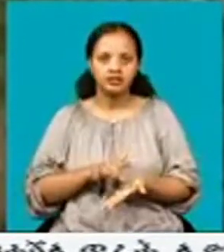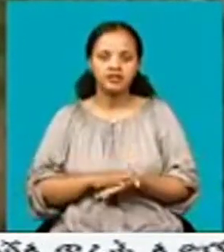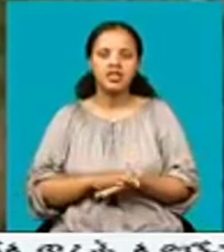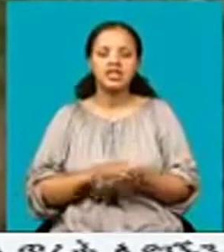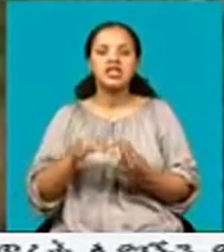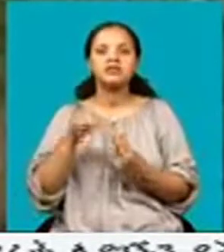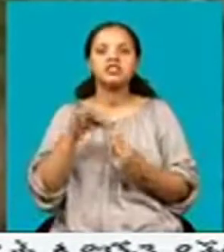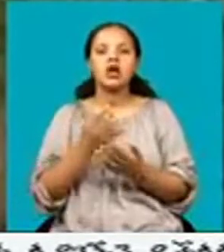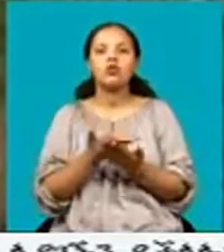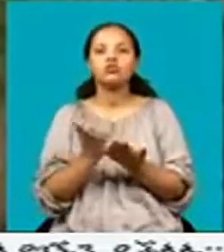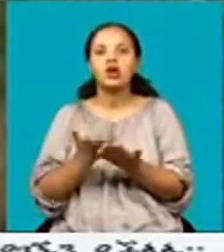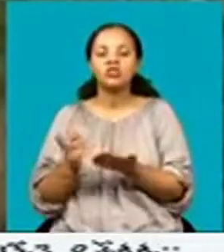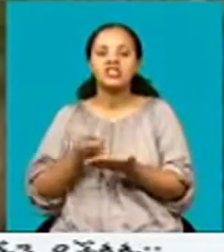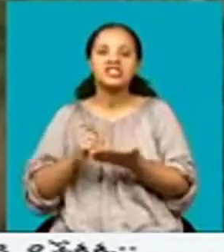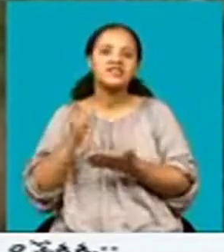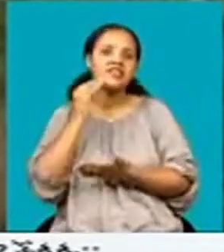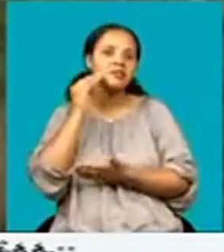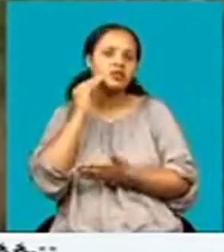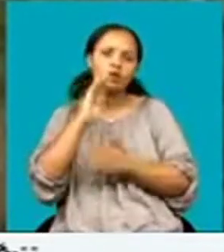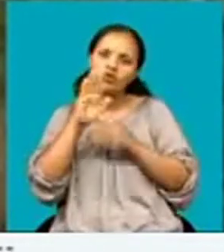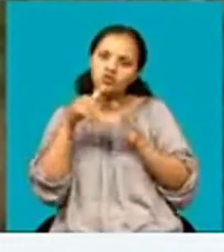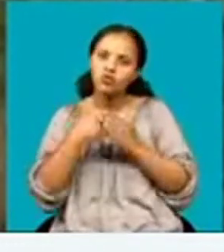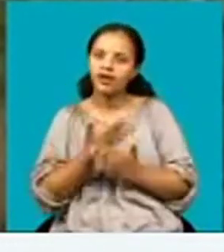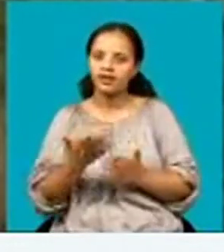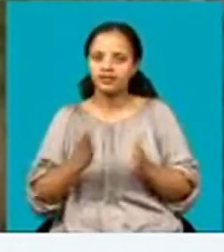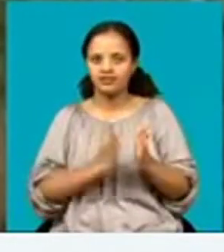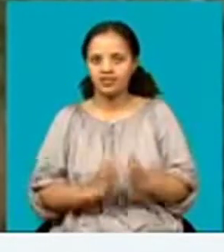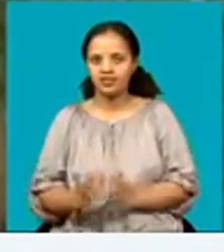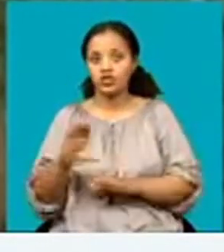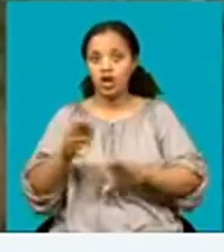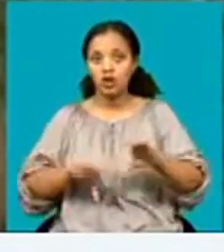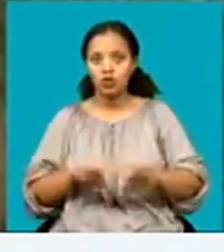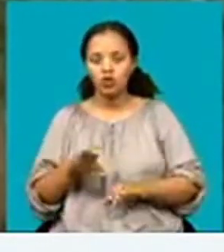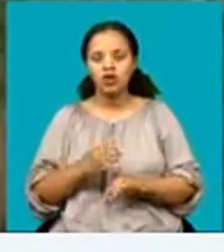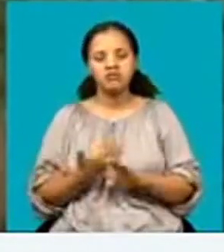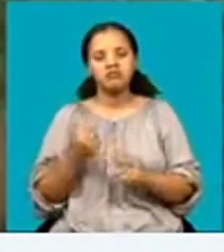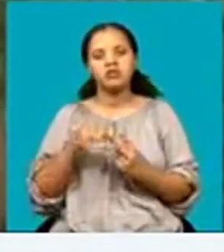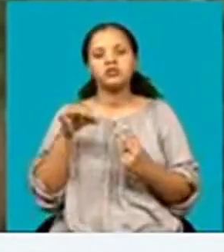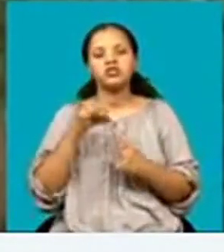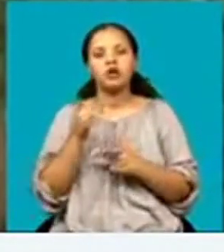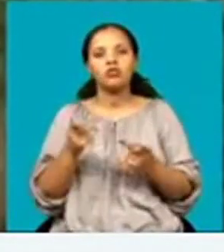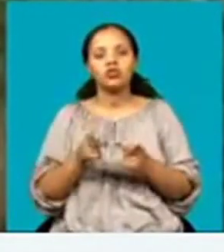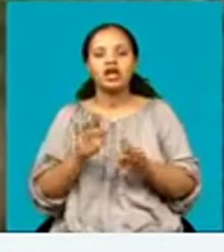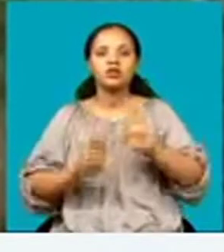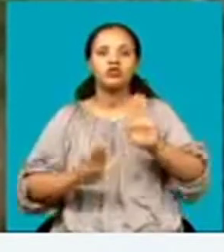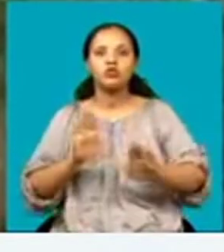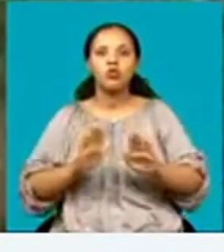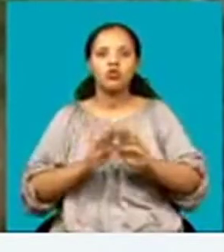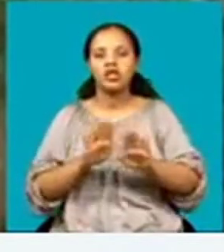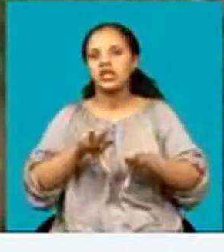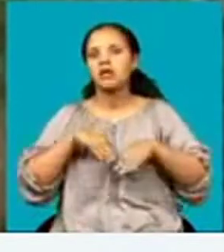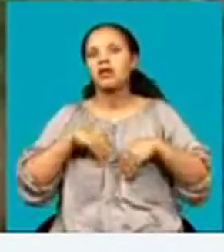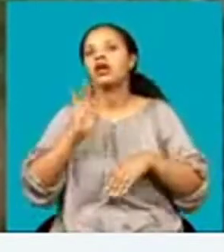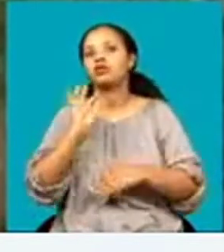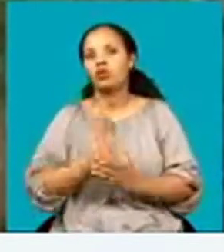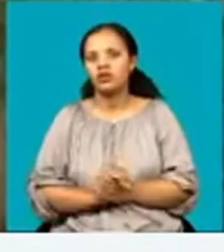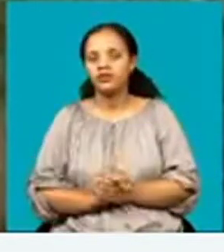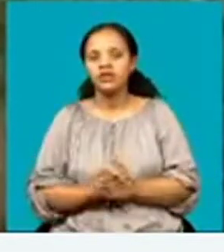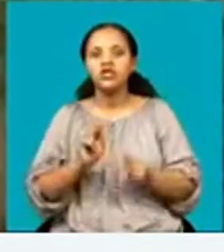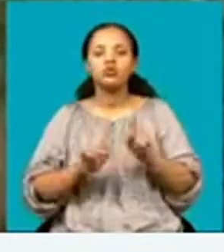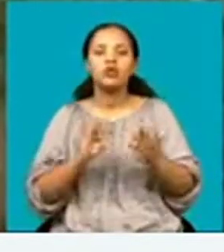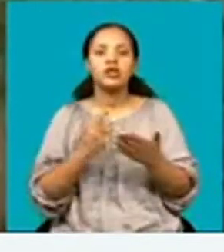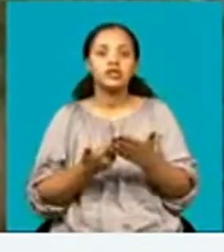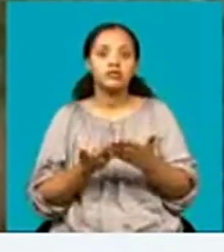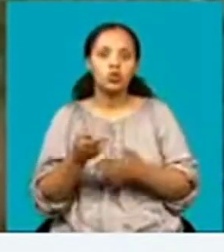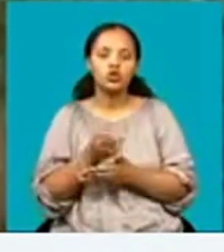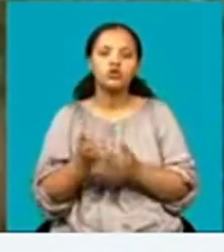ለምርጫ ቁሳቁሶችንም ለጽህፈት ቤቶችም ለሁሉም ነገር ዝግጅት አድርጎ ኦልሬዲ በምርጫ ቦርድ ማስገምግሞ ይሁንታ አግኝቷል። ህዝቡ ደግሞ ለዚህም